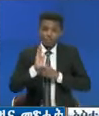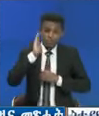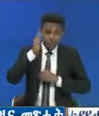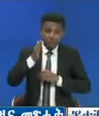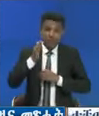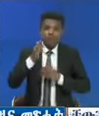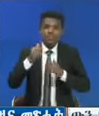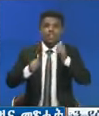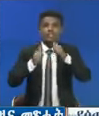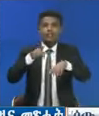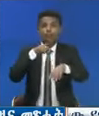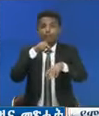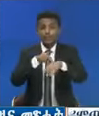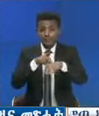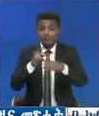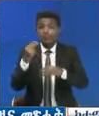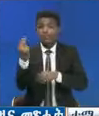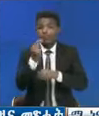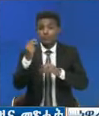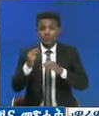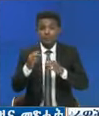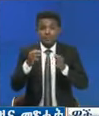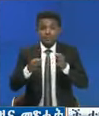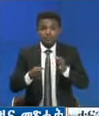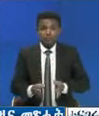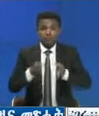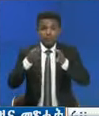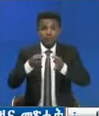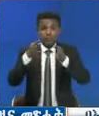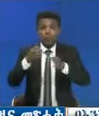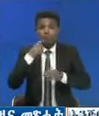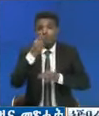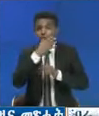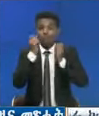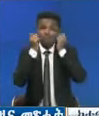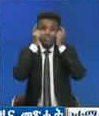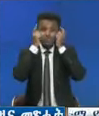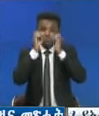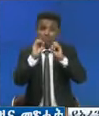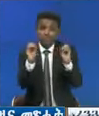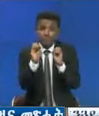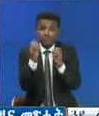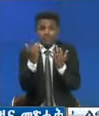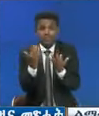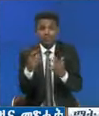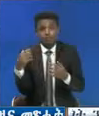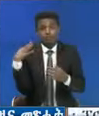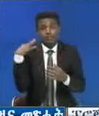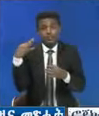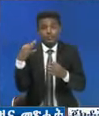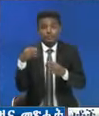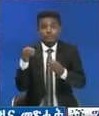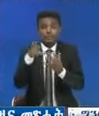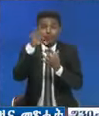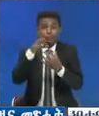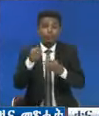ፓርቲ ቢጠቅማት ወደፊት ትራመዳለች የሚለውን እንትን ለመምረጥ ምንም ግንዛቤ ስላልተፈጠረልኝ እንደግሌ መራዝ ማለት አለበት።